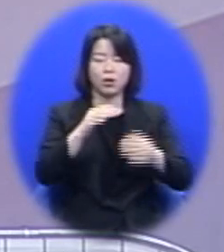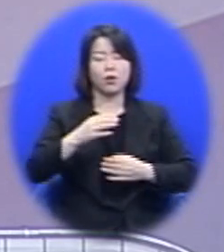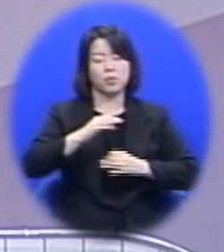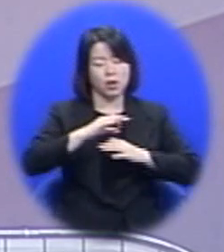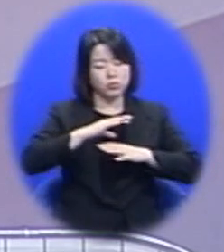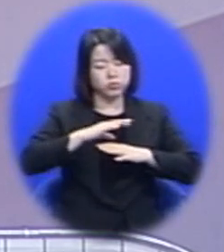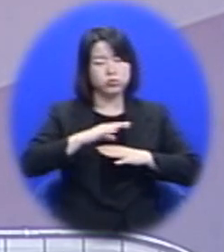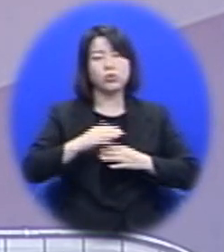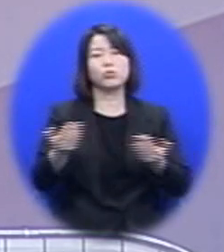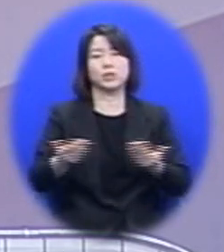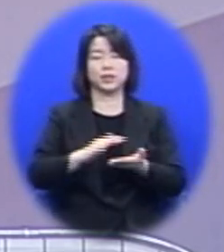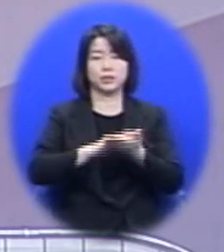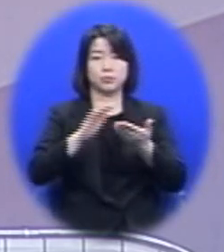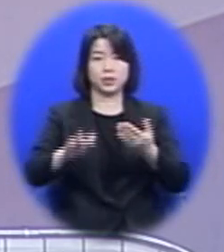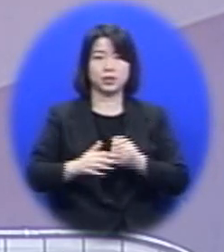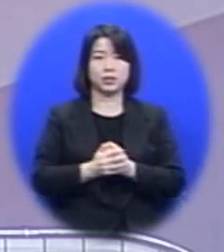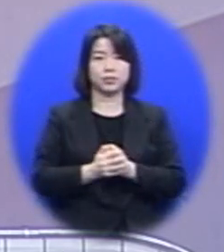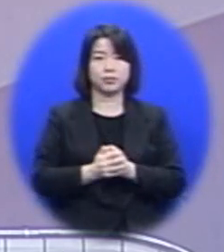일입니까?